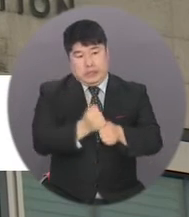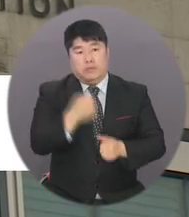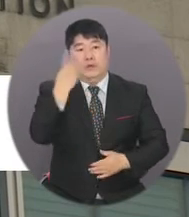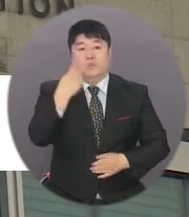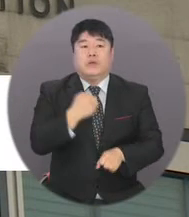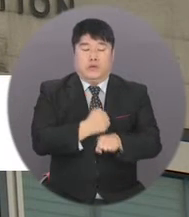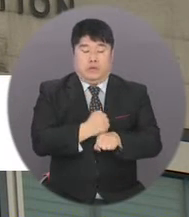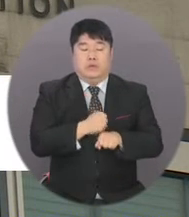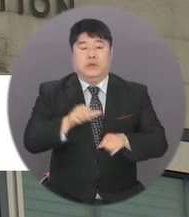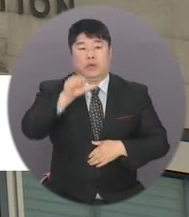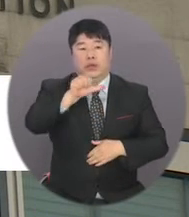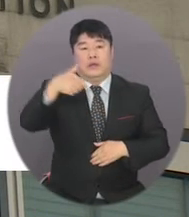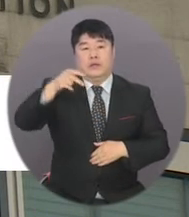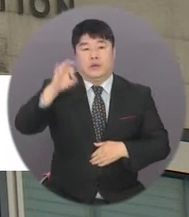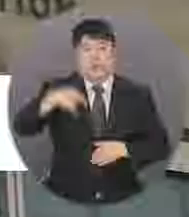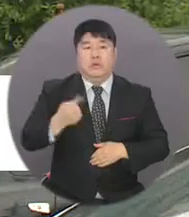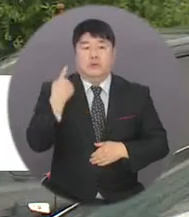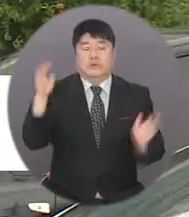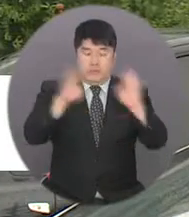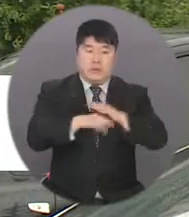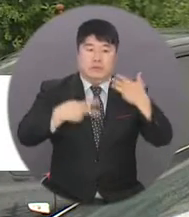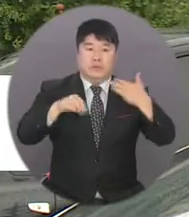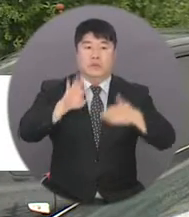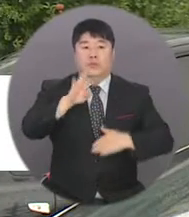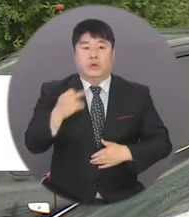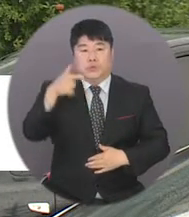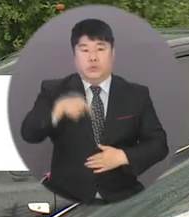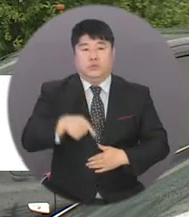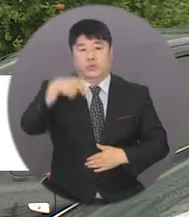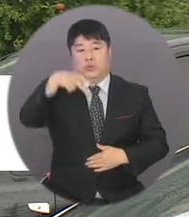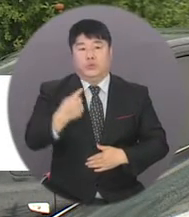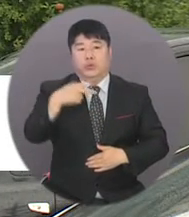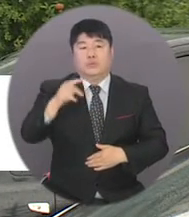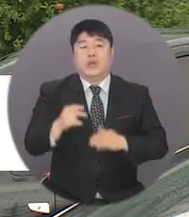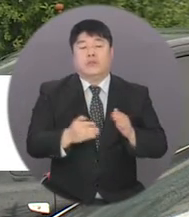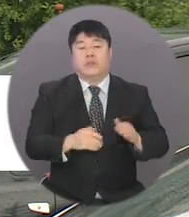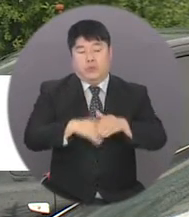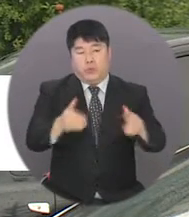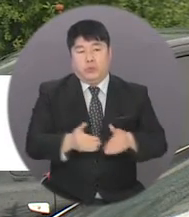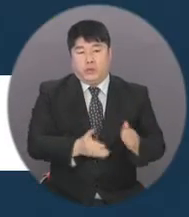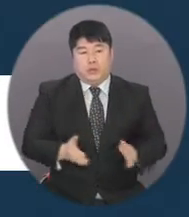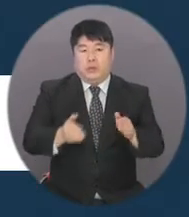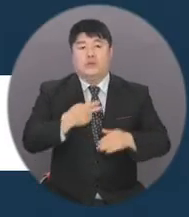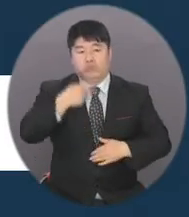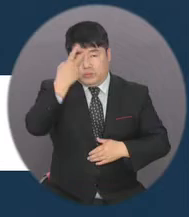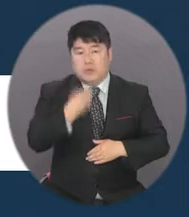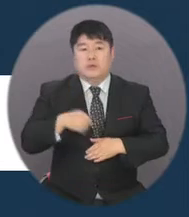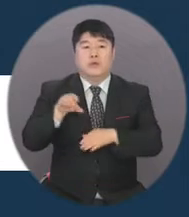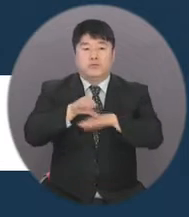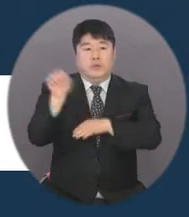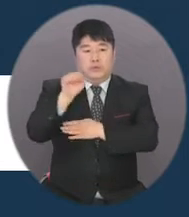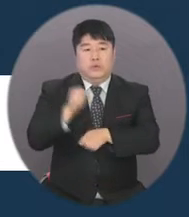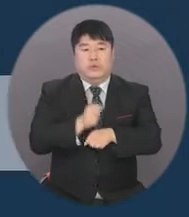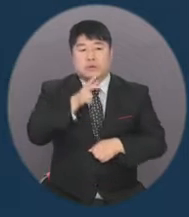있습니다. A경위는 어젯밤 8시쯤 광산구 도산동의 한 도로에서 술을 마신 채 차를 몰다 경찰의